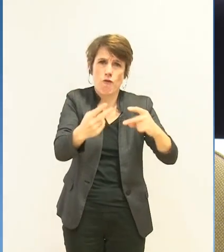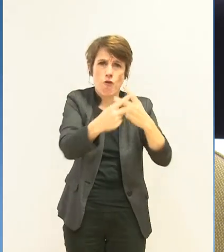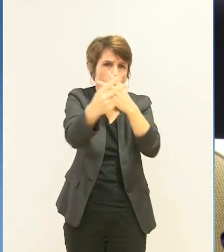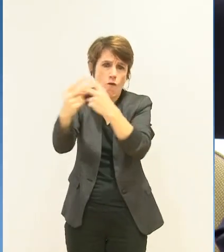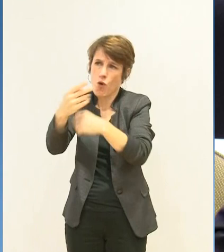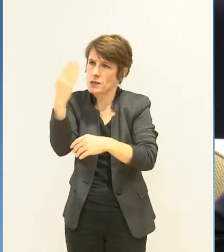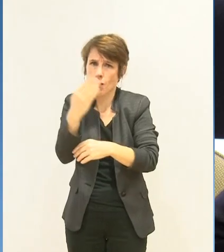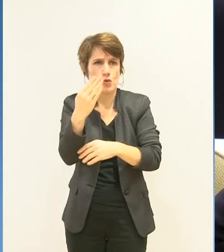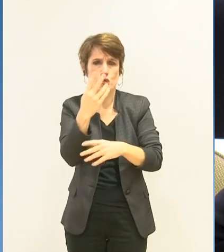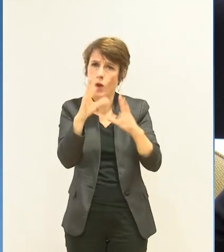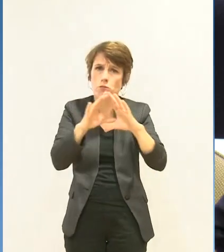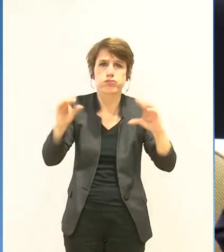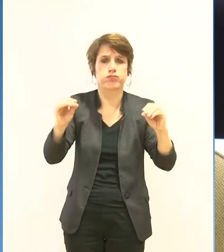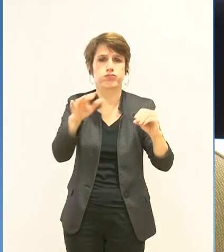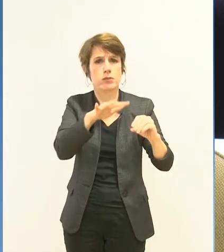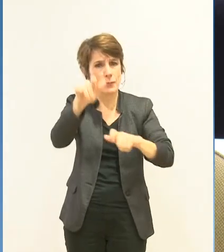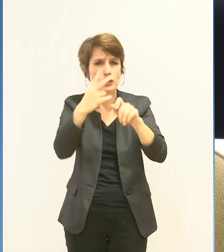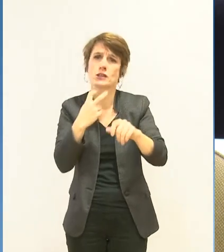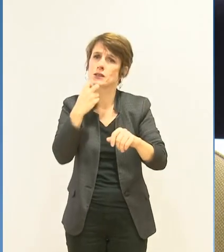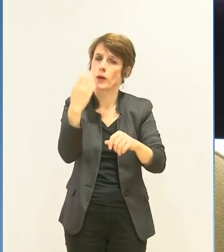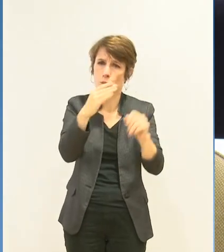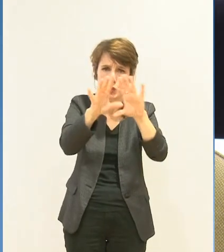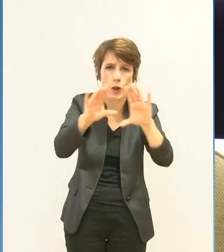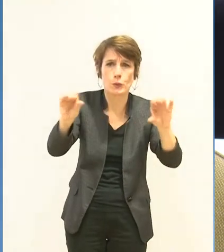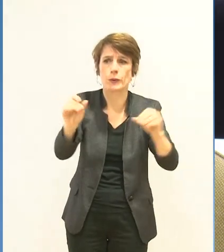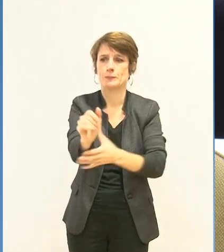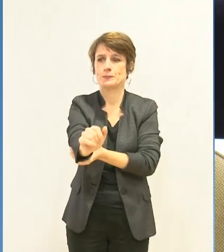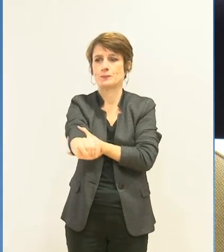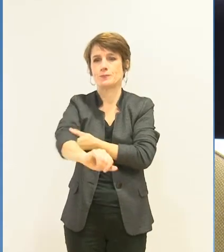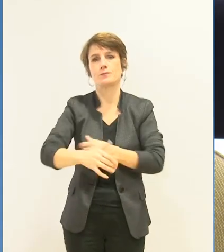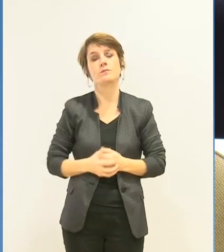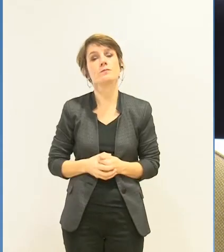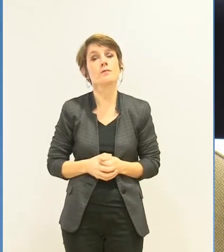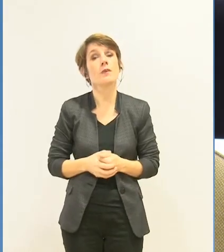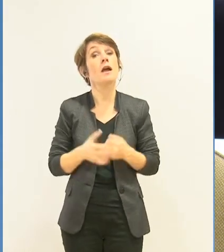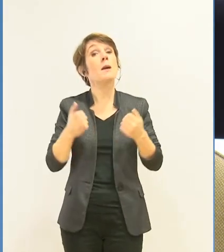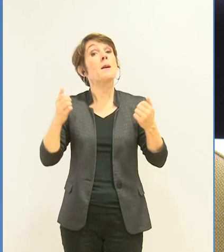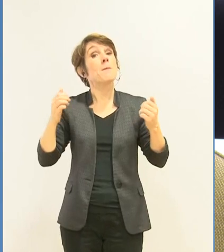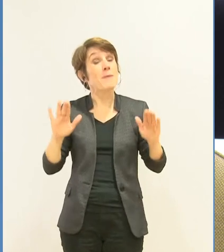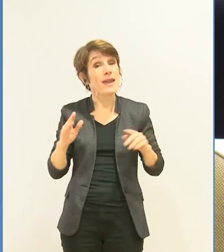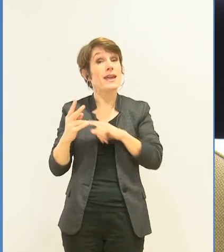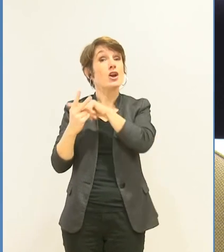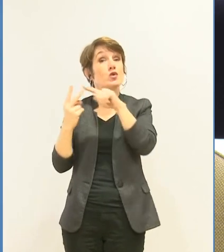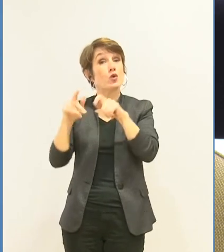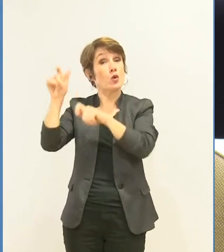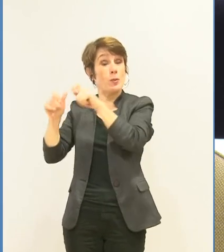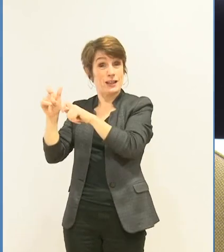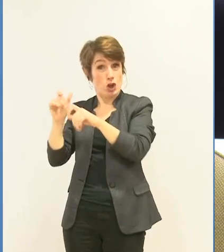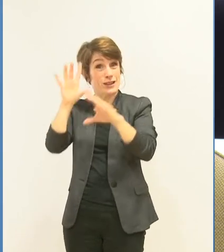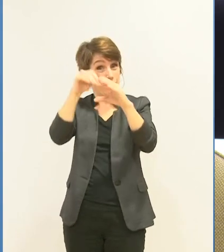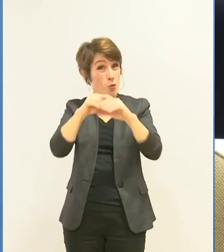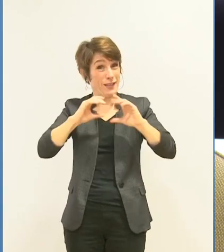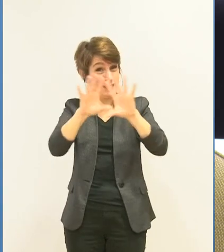citoyen néanmoins deux membres de votre équipe municipale sont intervenus